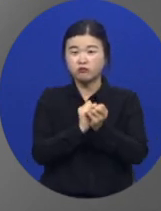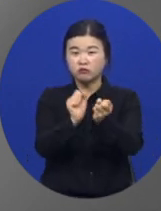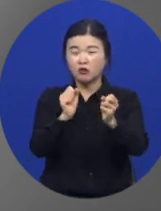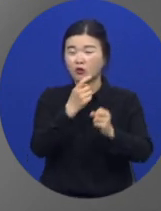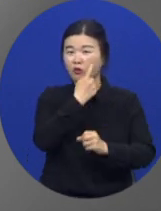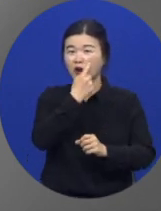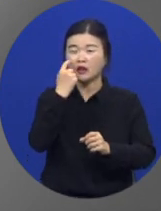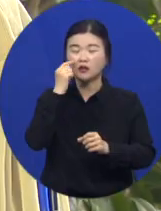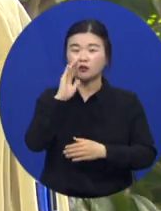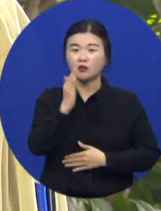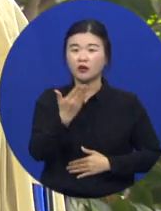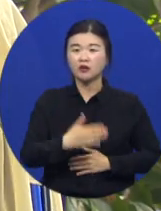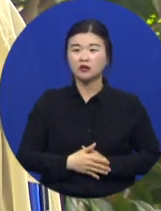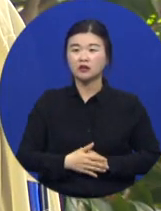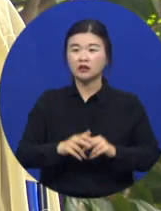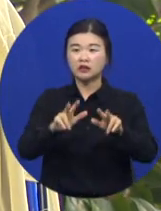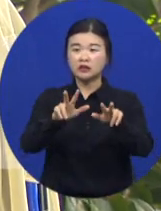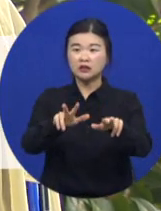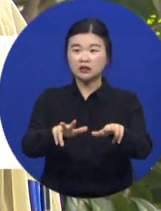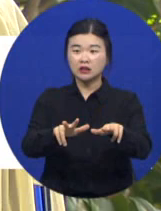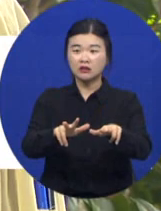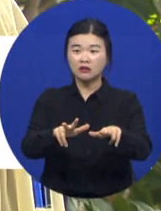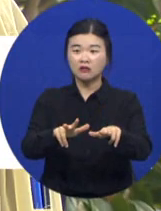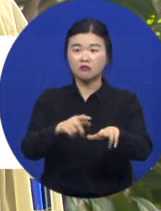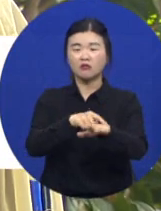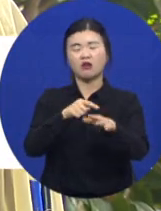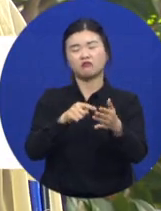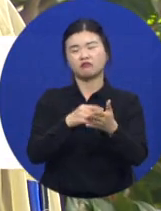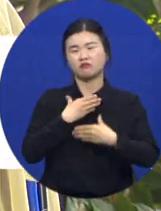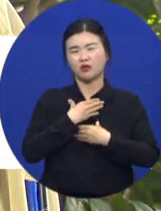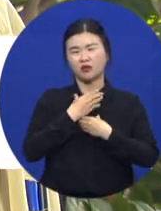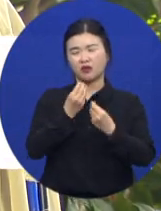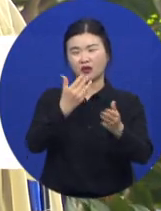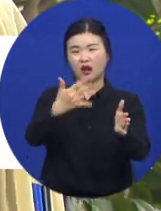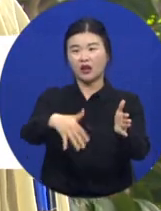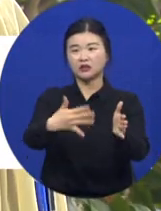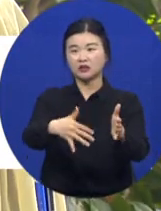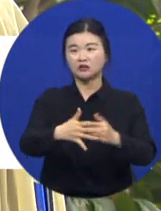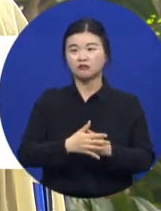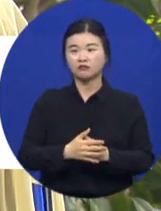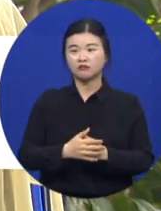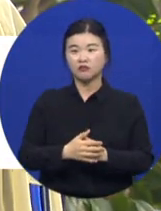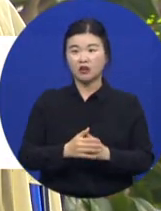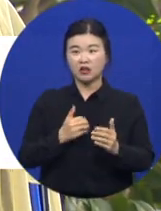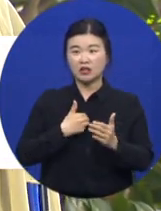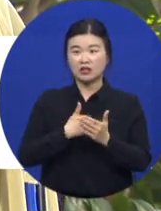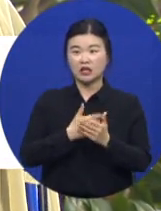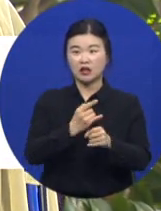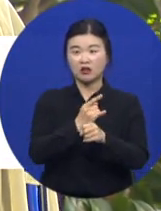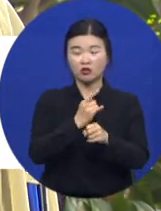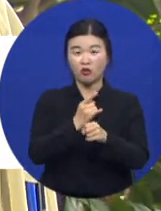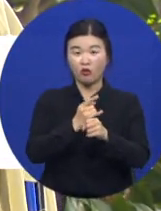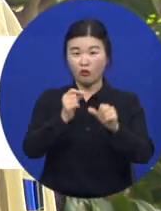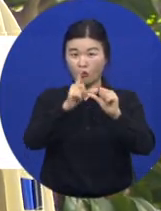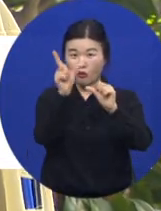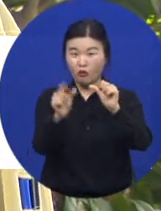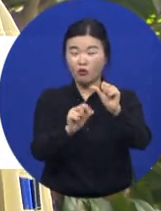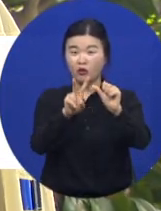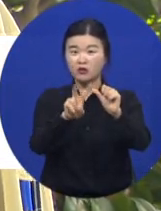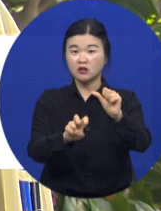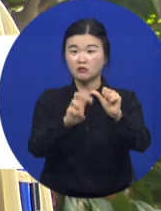것으로 파악했습니다. 지금 마음을 놓을 수가 없습니다. 바짝 긴장해서